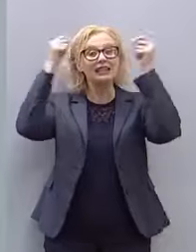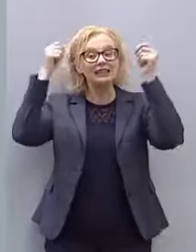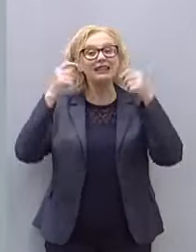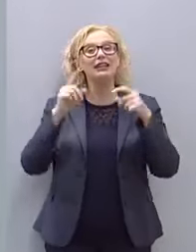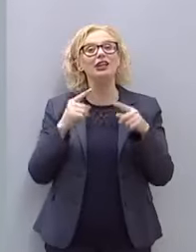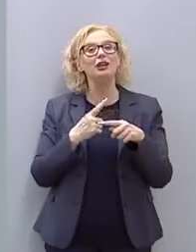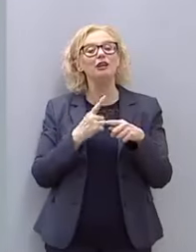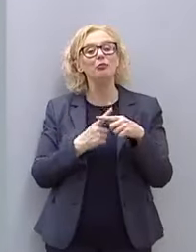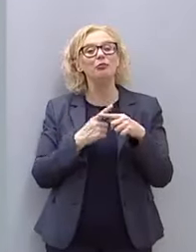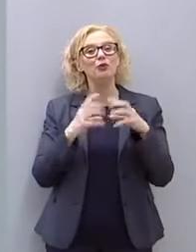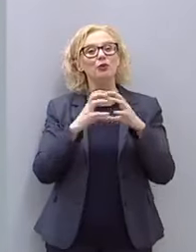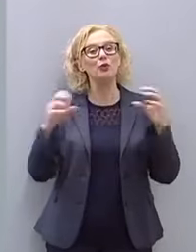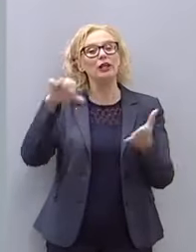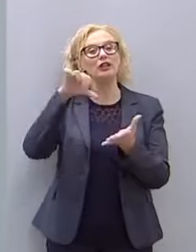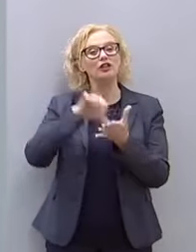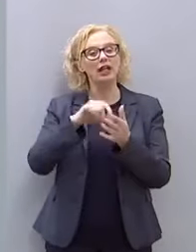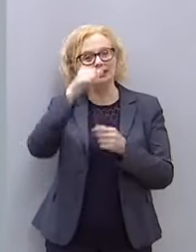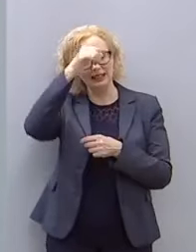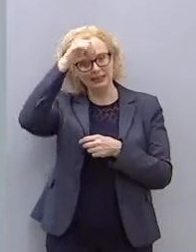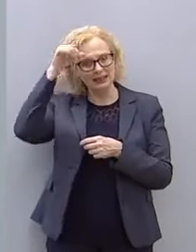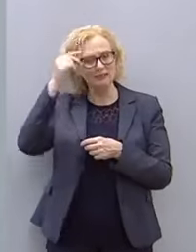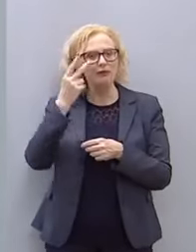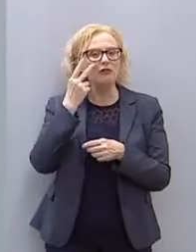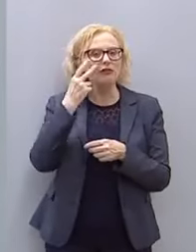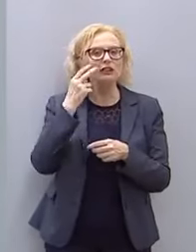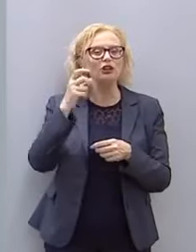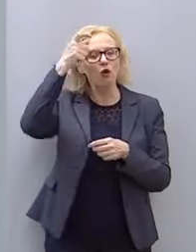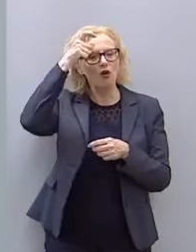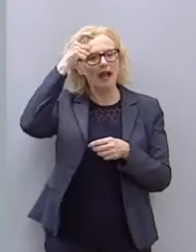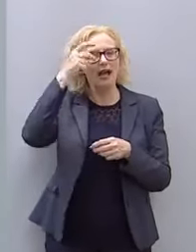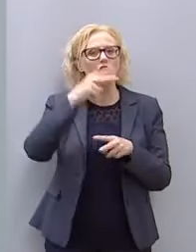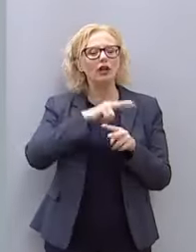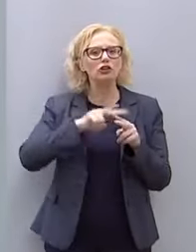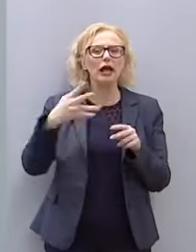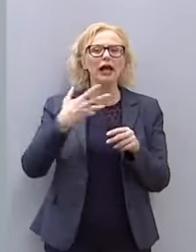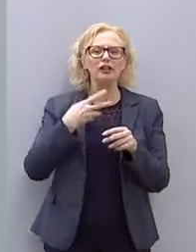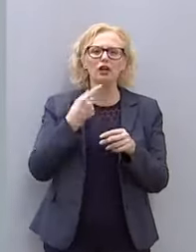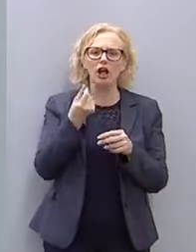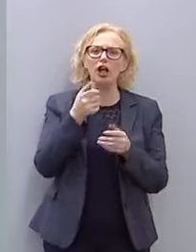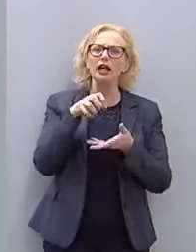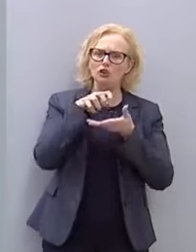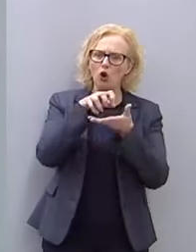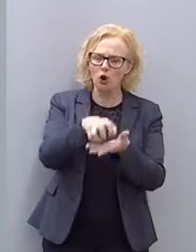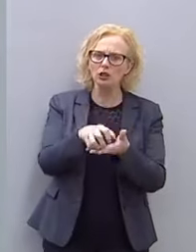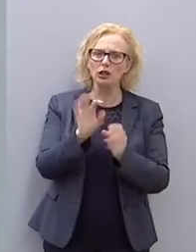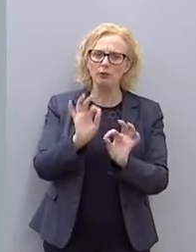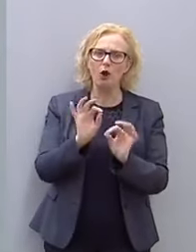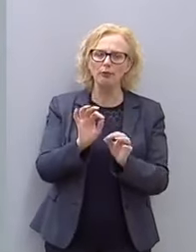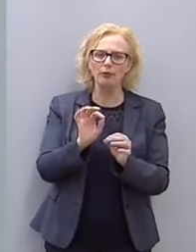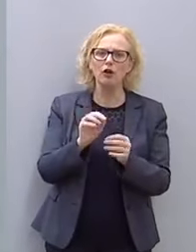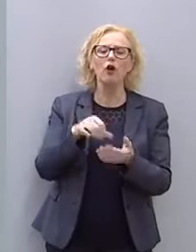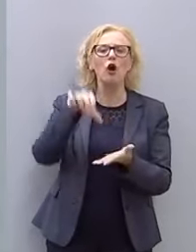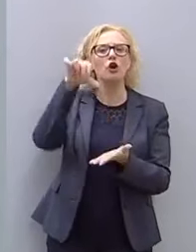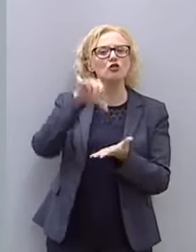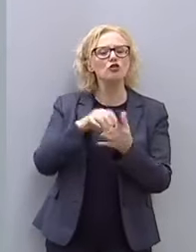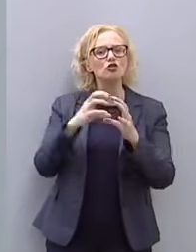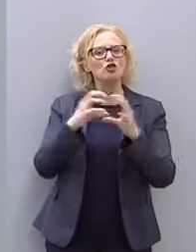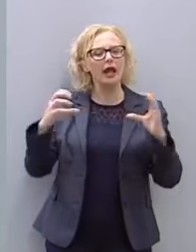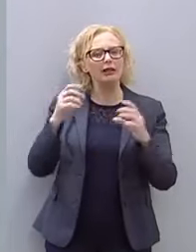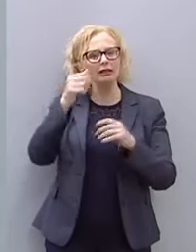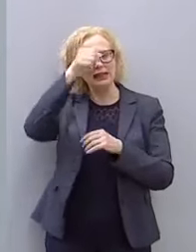abbiamo visto che il governo nazionale mette delle risorse anche sui centri estivi quindi probabilmente saranno di fare delle aperture